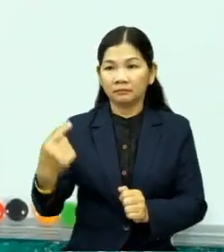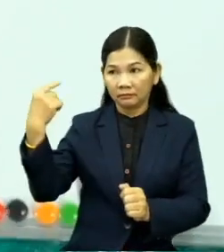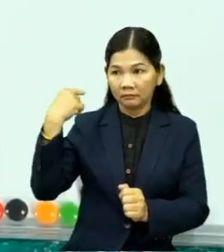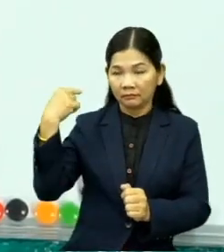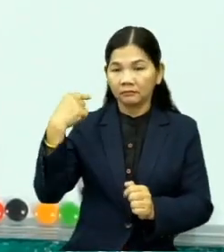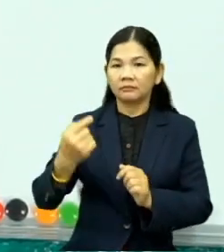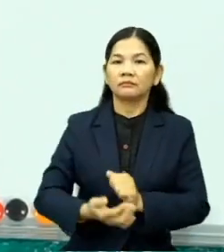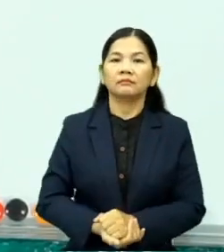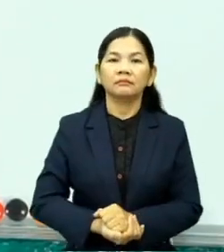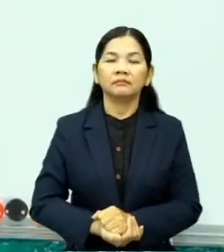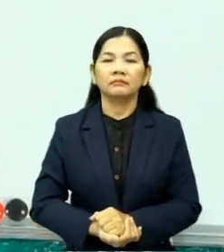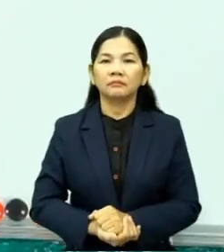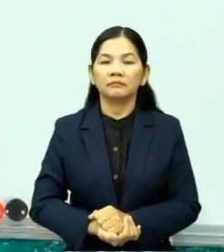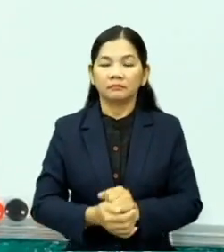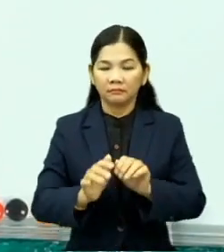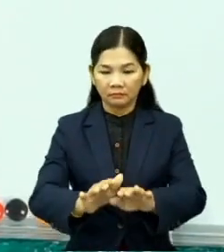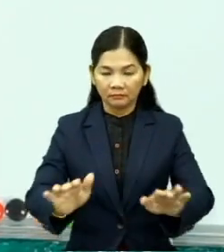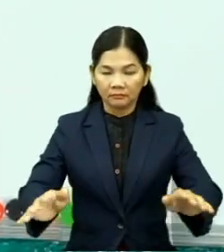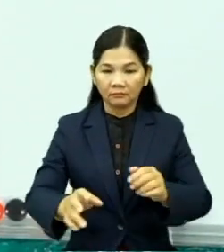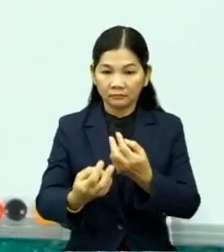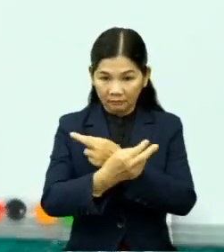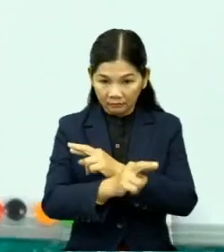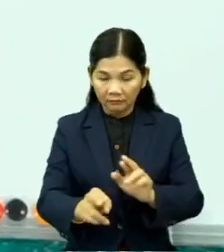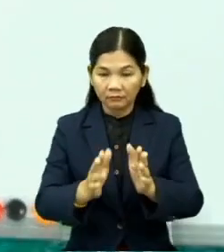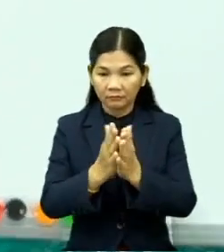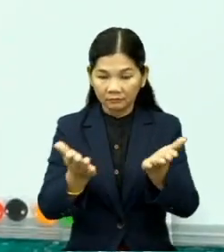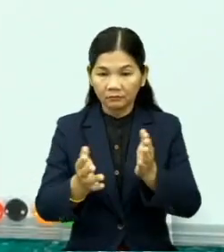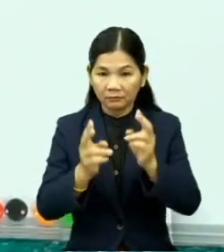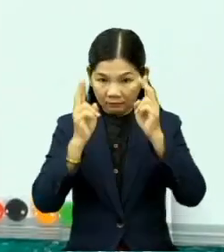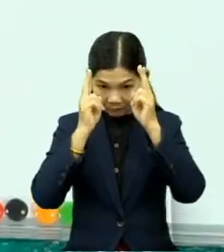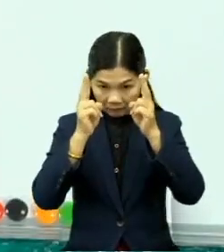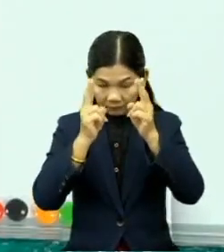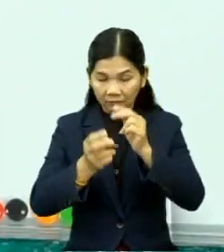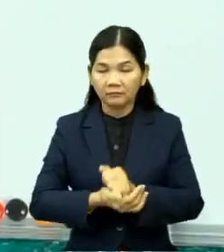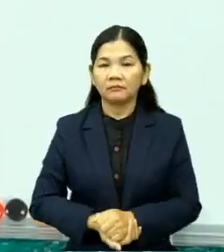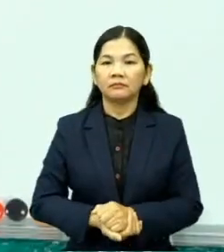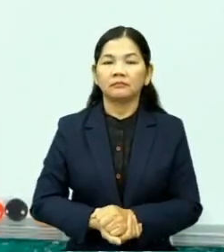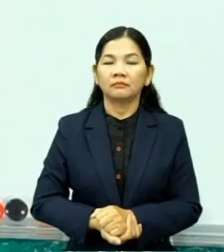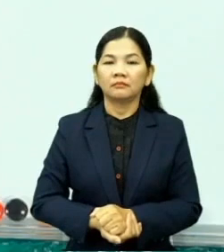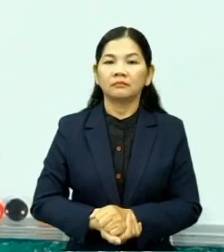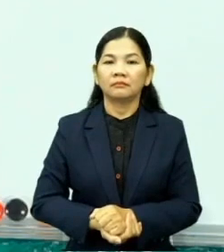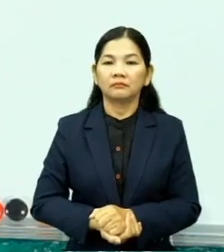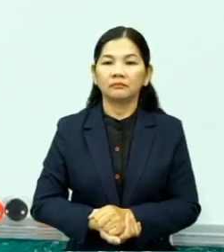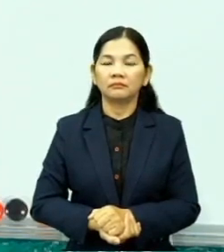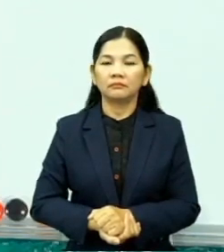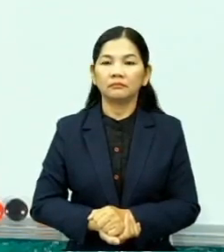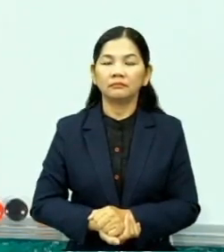មិញណាកូនចាឥឡូវកូនទាំងអស់គ្នាកូនត្រៀមសៀវភៅសិក្សាគោលរបស់កូន